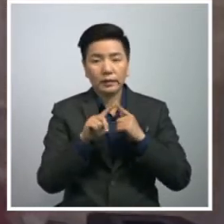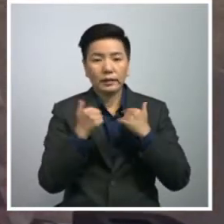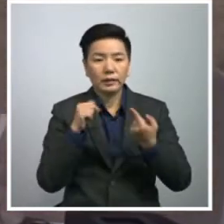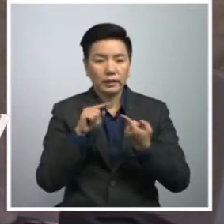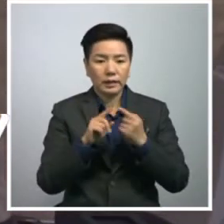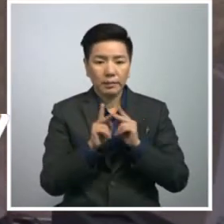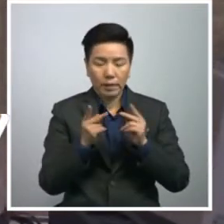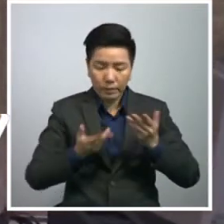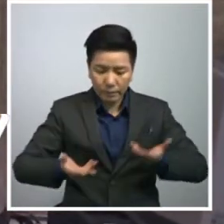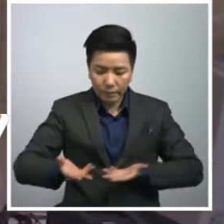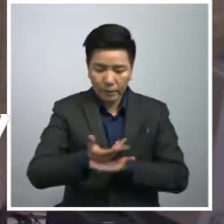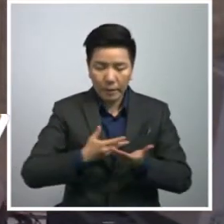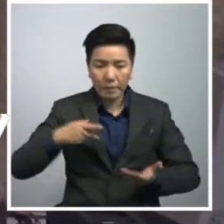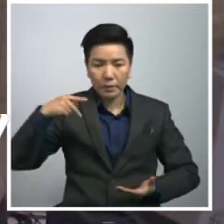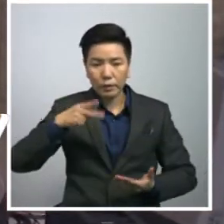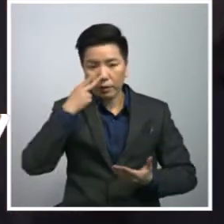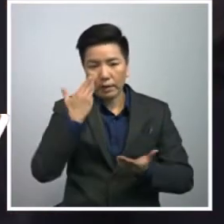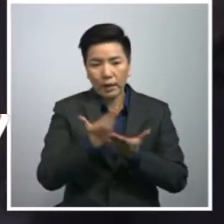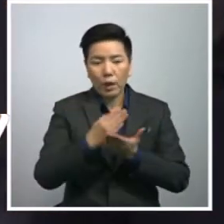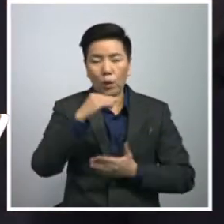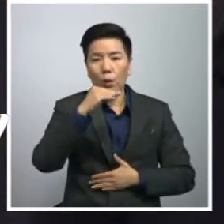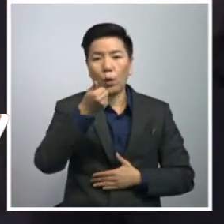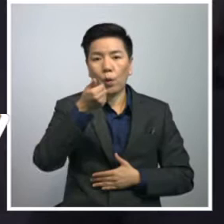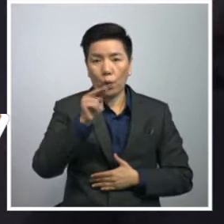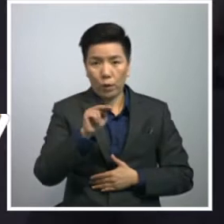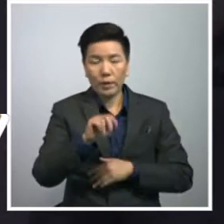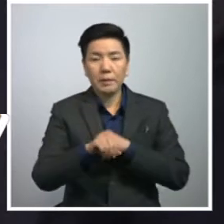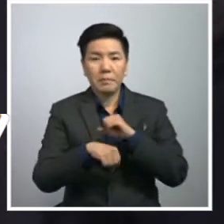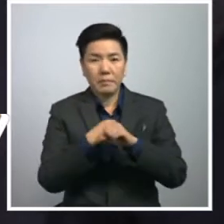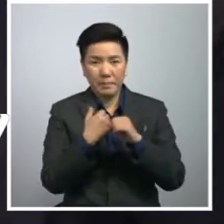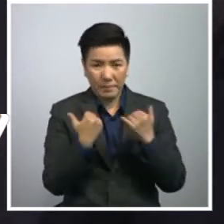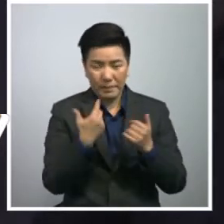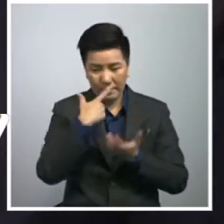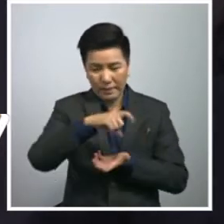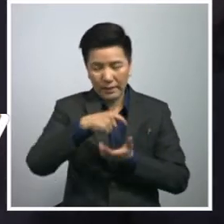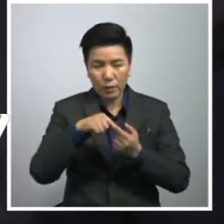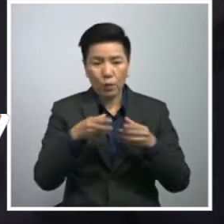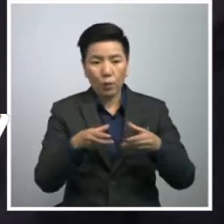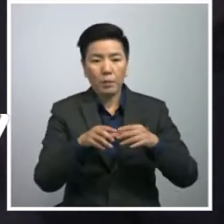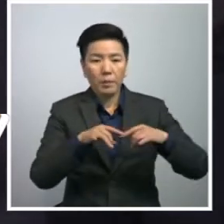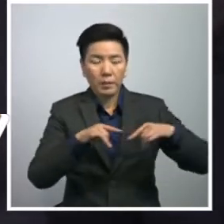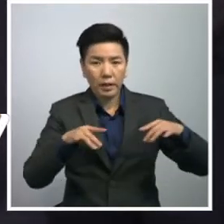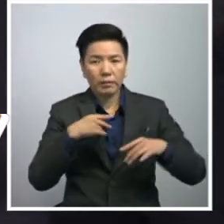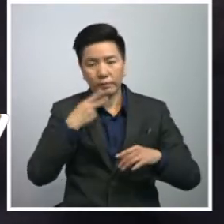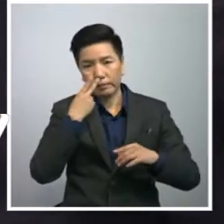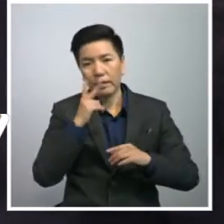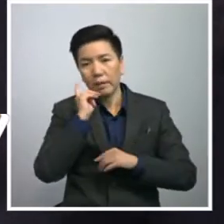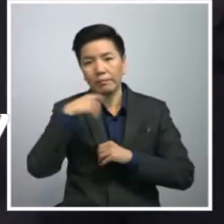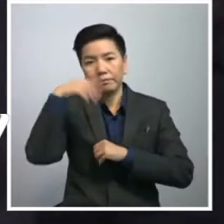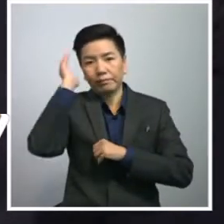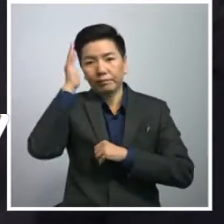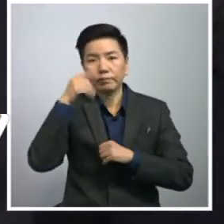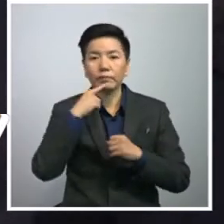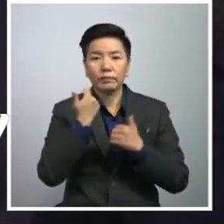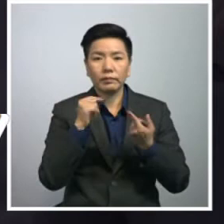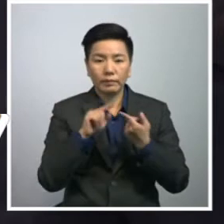จารณาร่างพระราชบัญญัติการโอนงบประมาณรายจ่ายพ.ศ.พร้อมด้วยกรรมการซีกของฝ่ายค้านได้ร่วมแถลงข่าวนะครับถึง